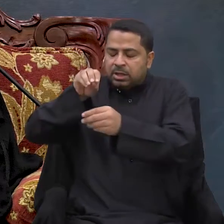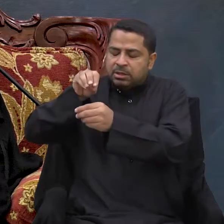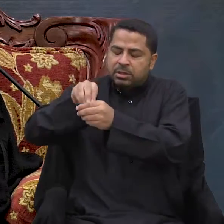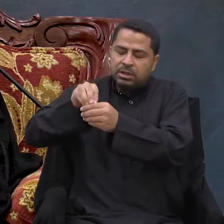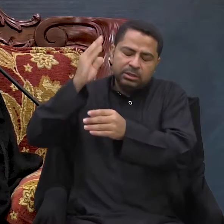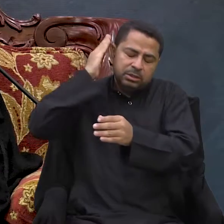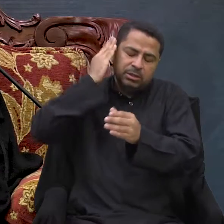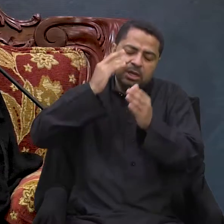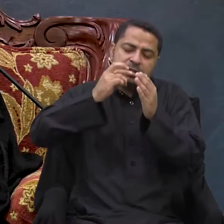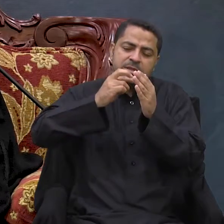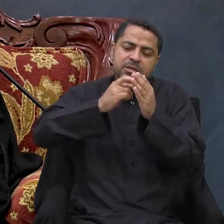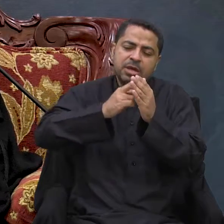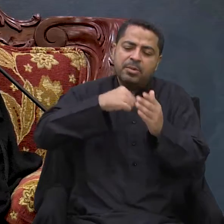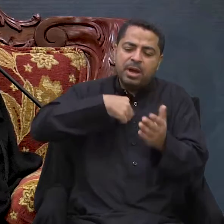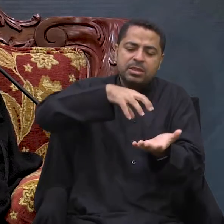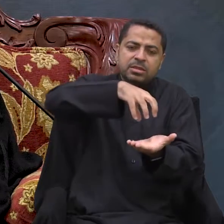اصبري يا